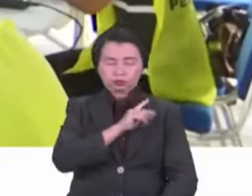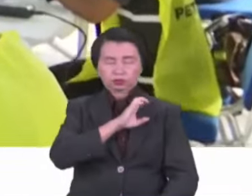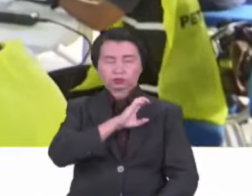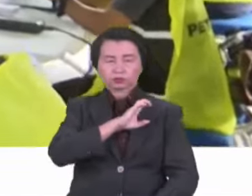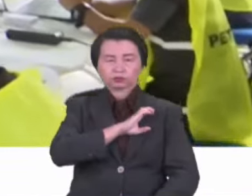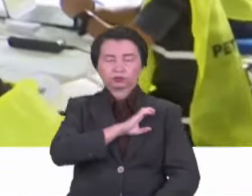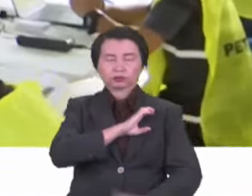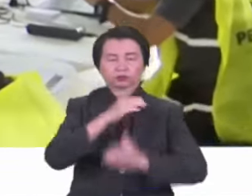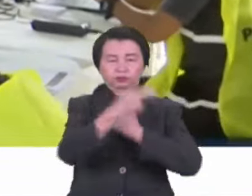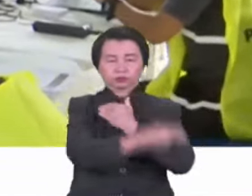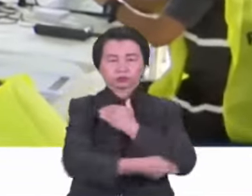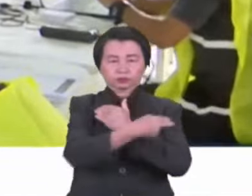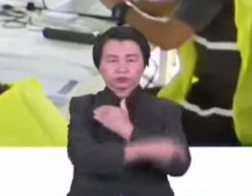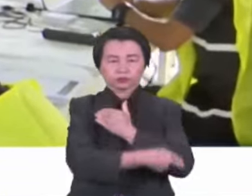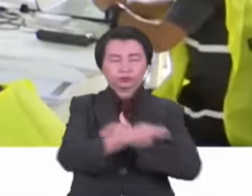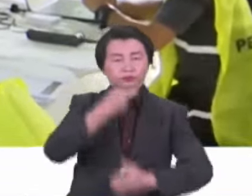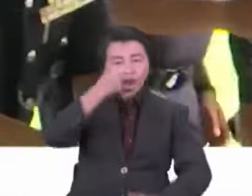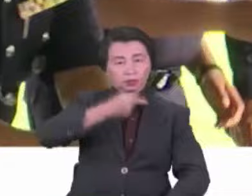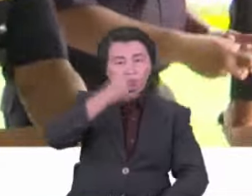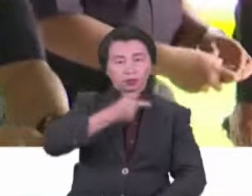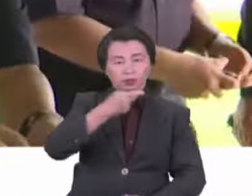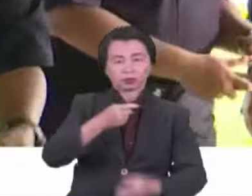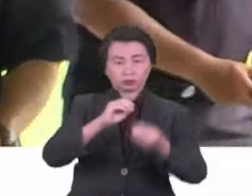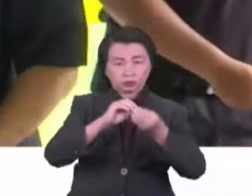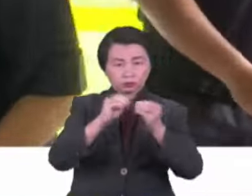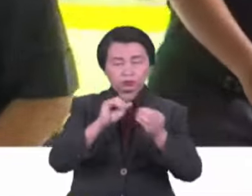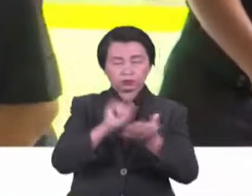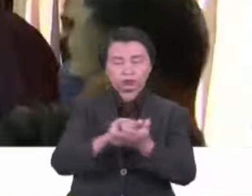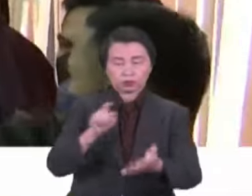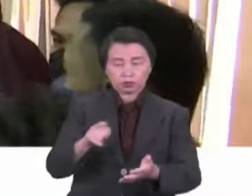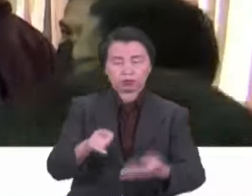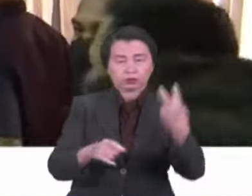Dato' Mohamad Yusri Hasran Basri berkata, daripada angka tersebut,